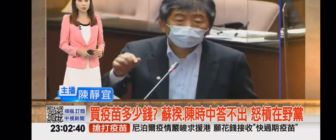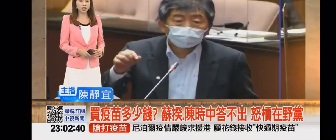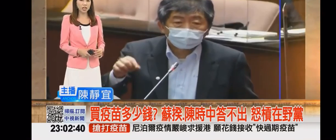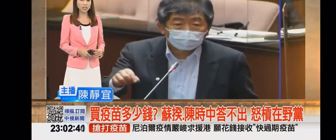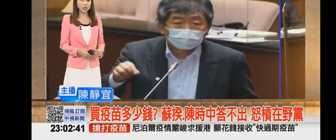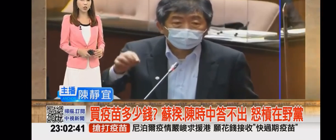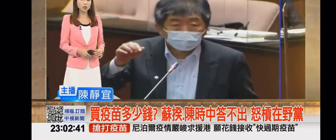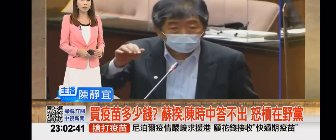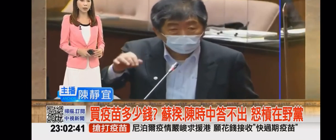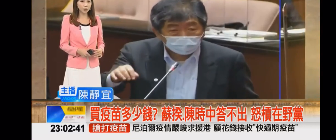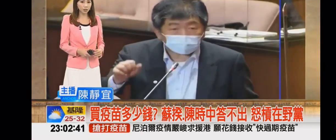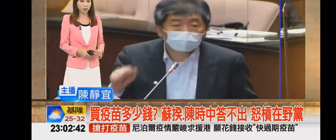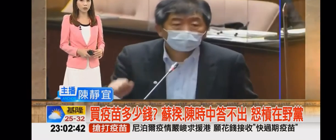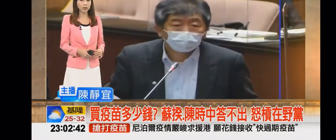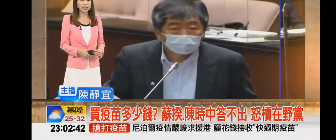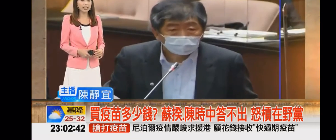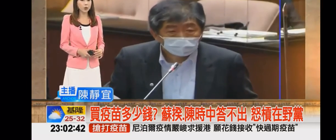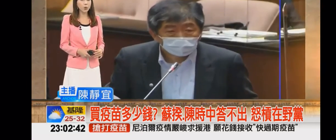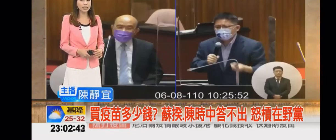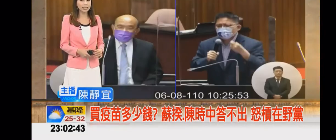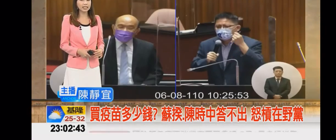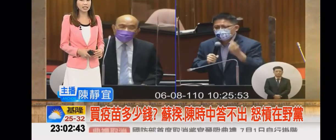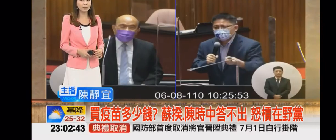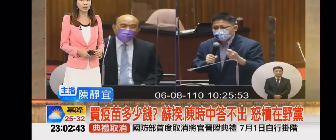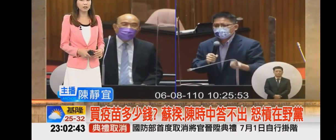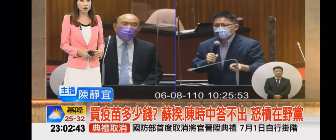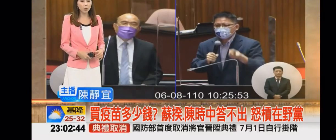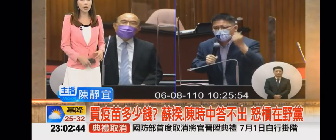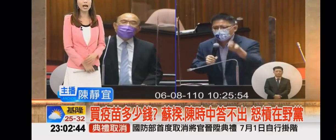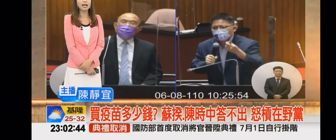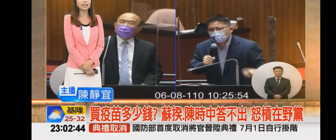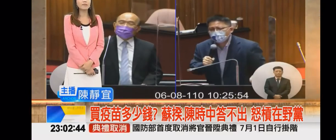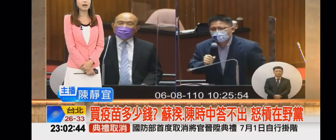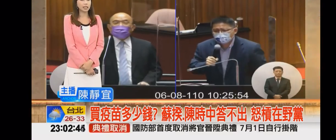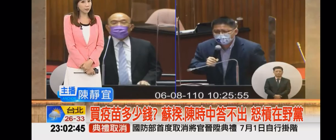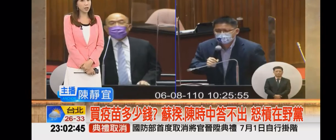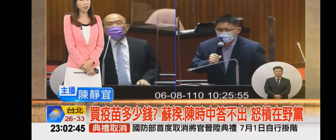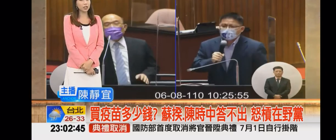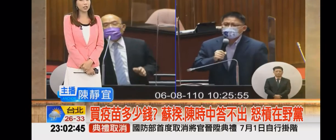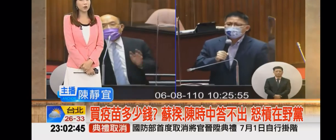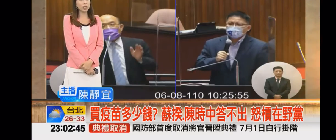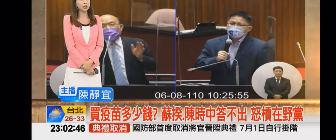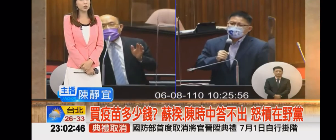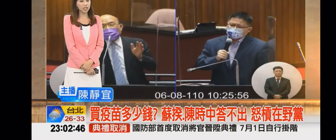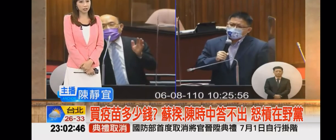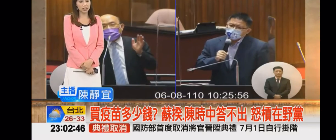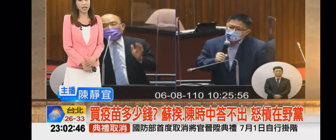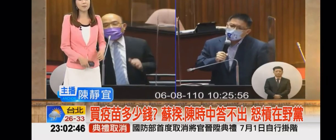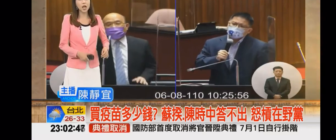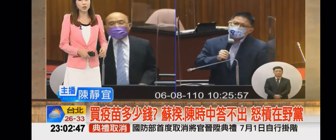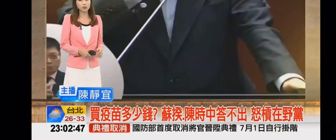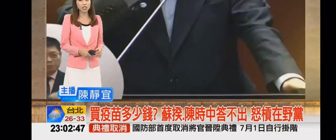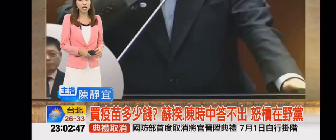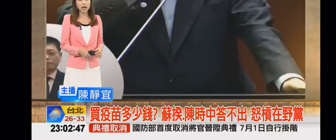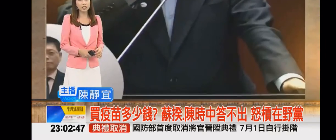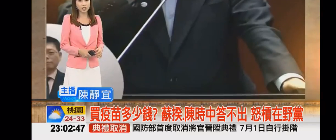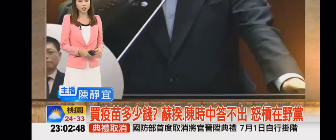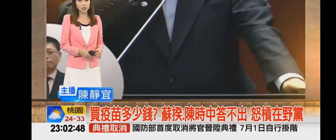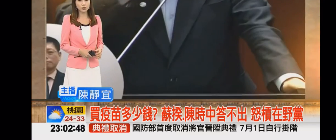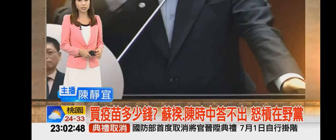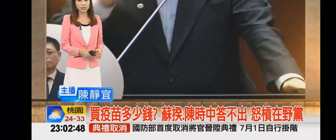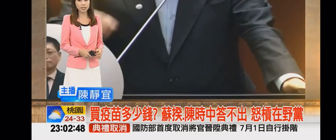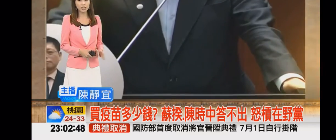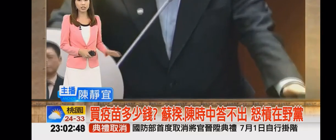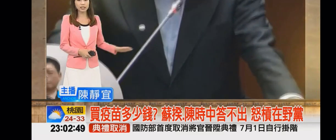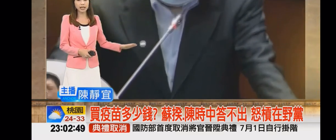行政院长苏贞昌他透露，八月底会有1000万剂的疫苗到位，但买疫苗到底是花了多少钱？苏贞昌和